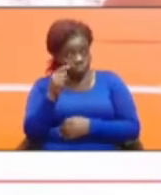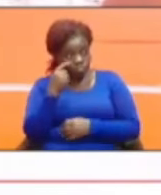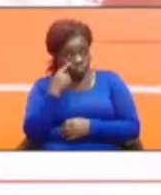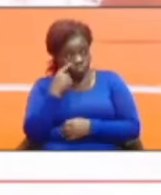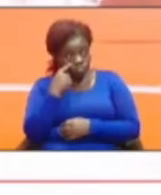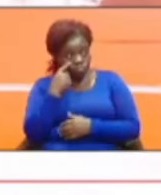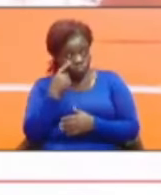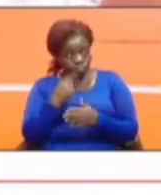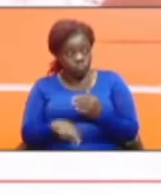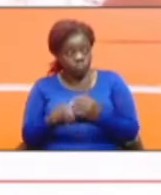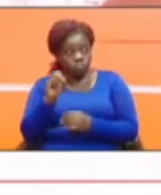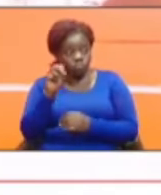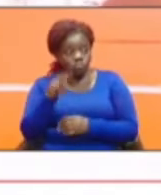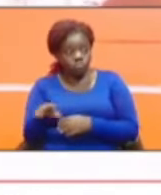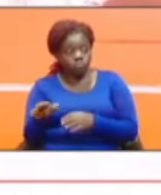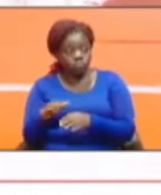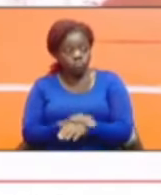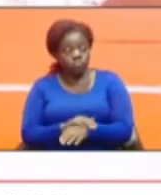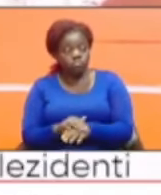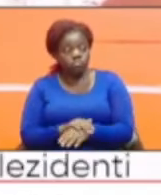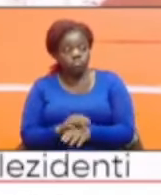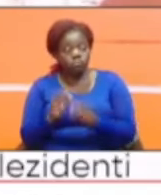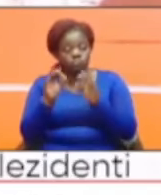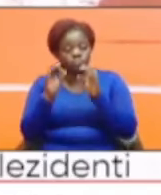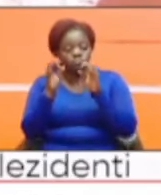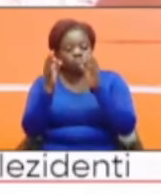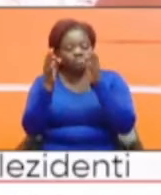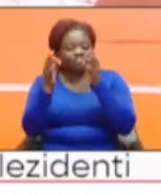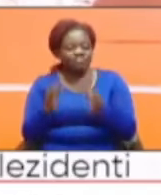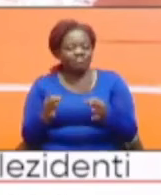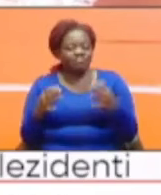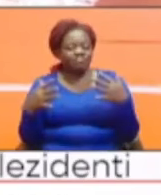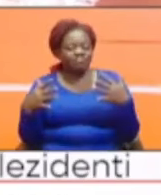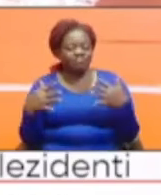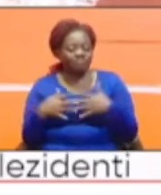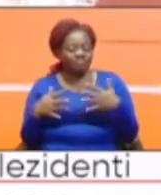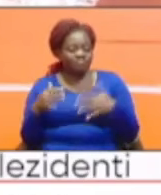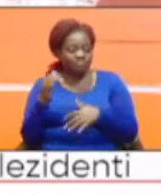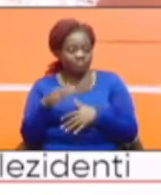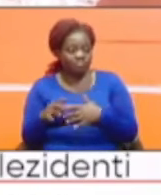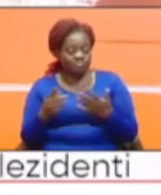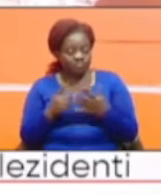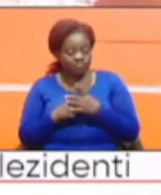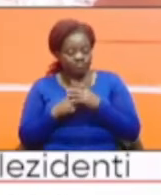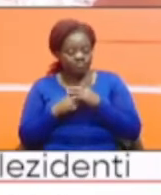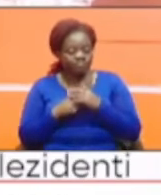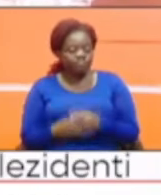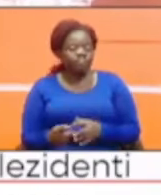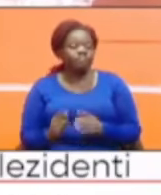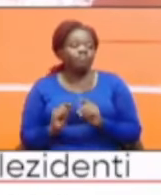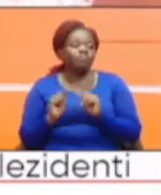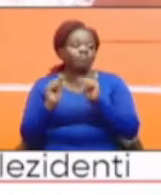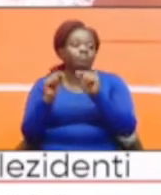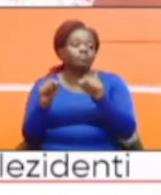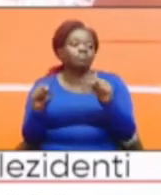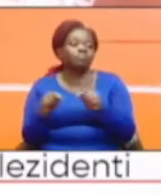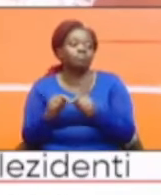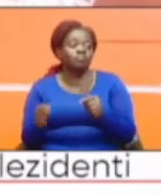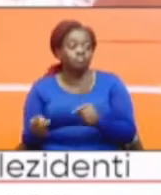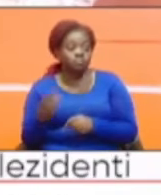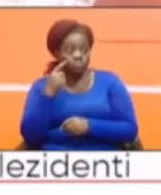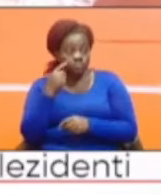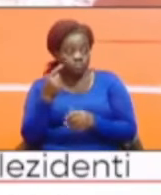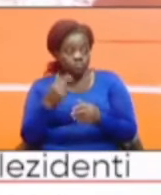TV ya Bukedde kuliko ekintu kya ntiisa nnyo n'enziruka emisinde nenzijja nange